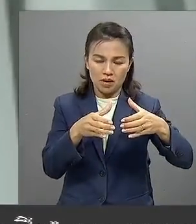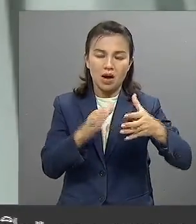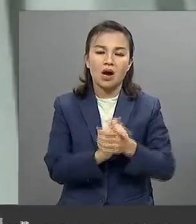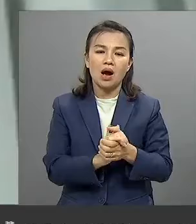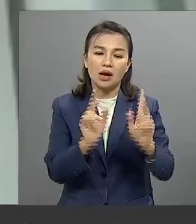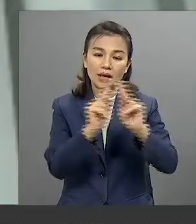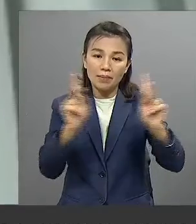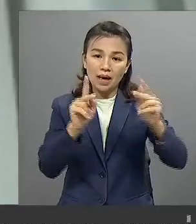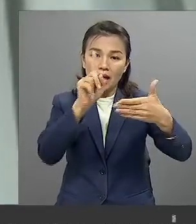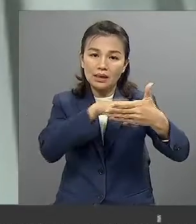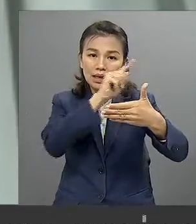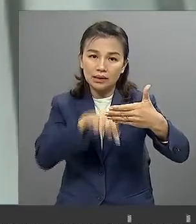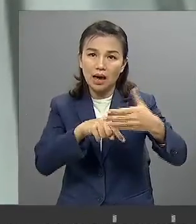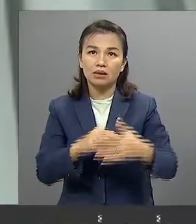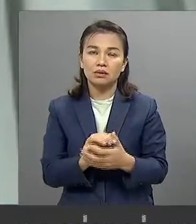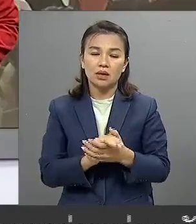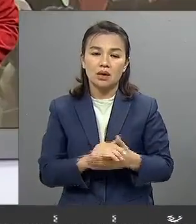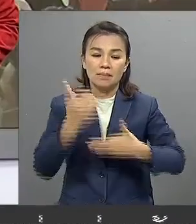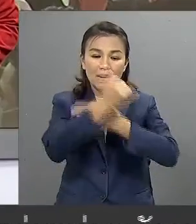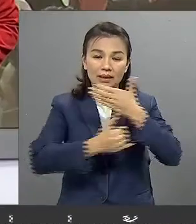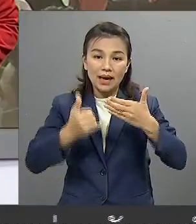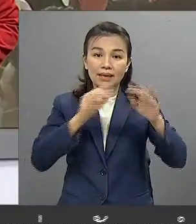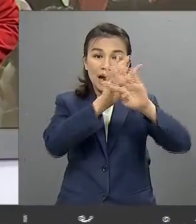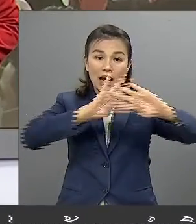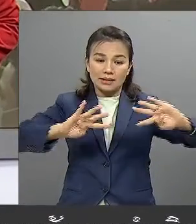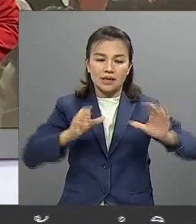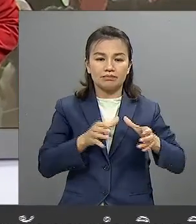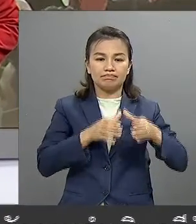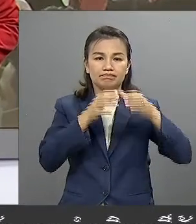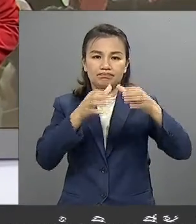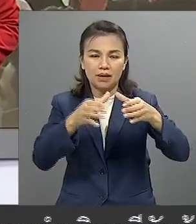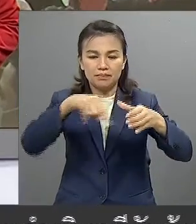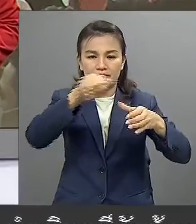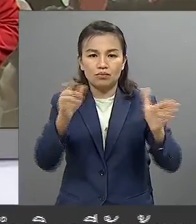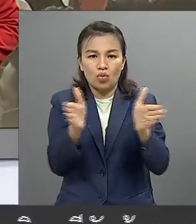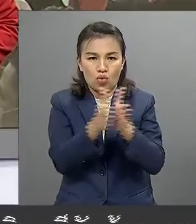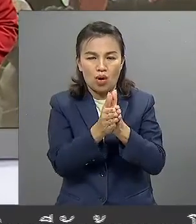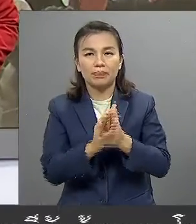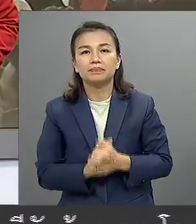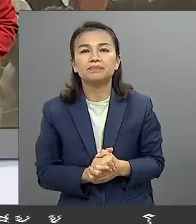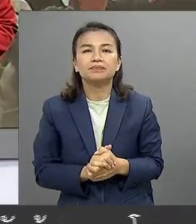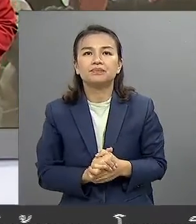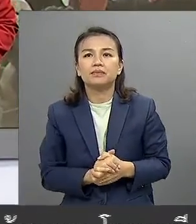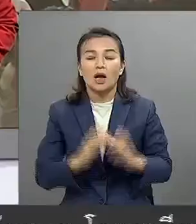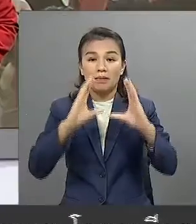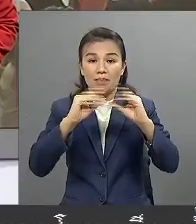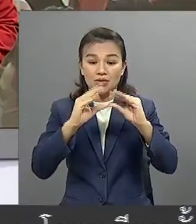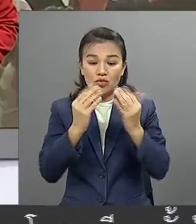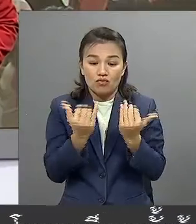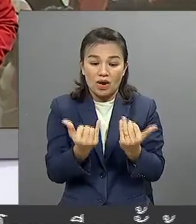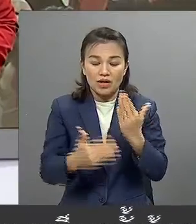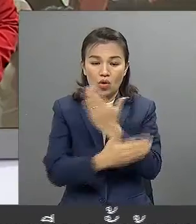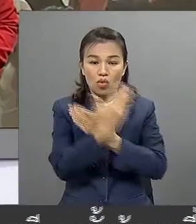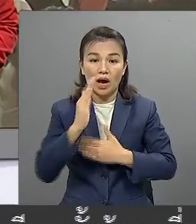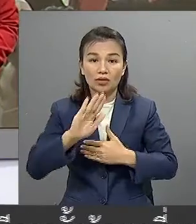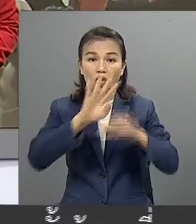อาเซียนสมาชิกอาเซียนเข้าไปดูนะครับถ้าคุณกูยังมองด้วยนะคะว่าการประชุมในวันนี้เนี่ยเป็นโอกาสของอาเซี่ยนค่ะ